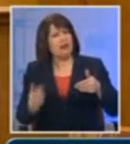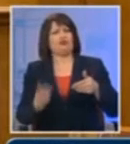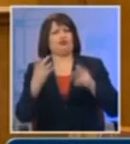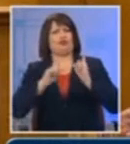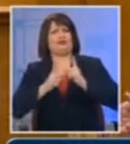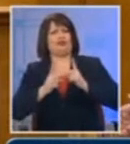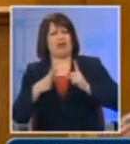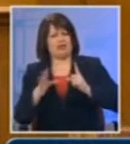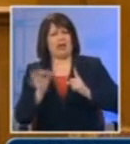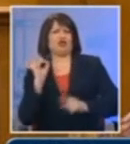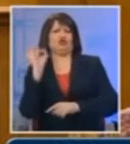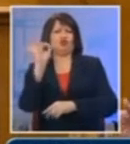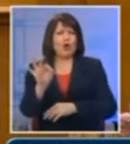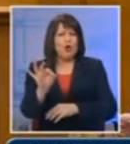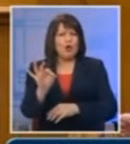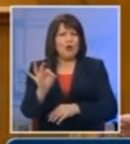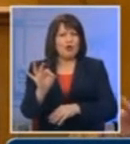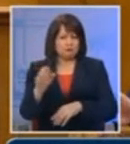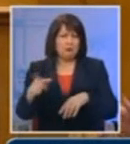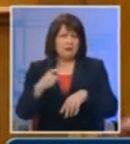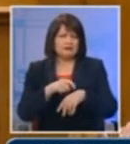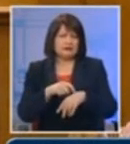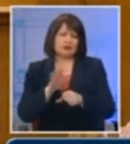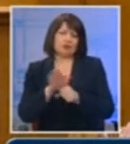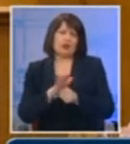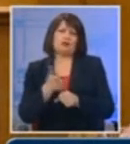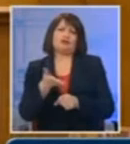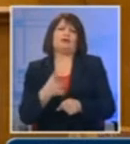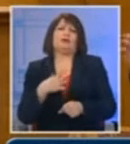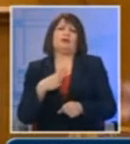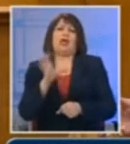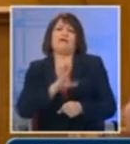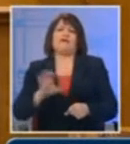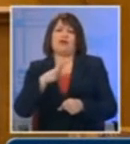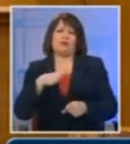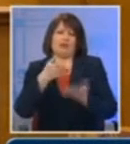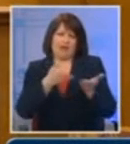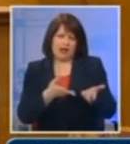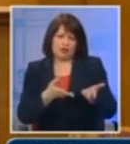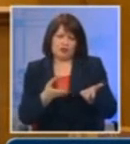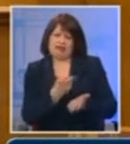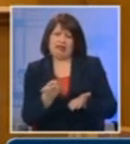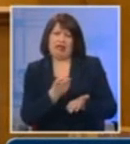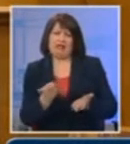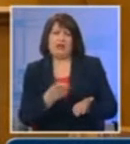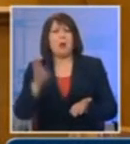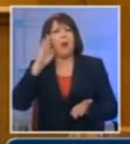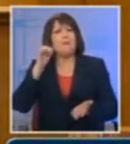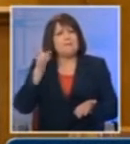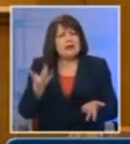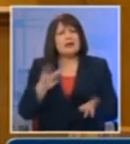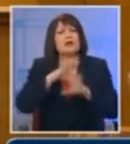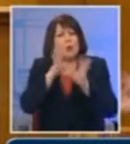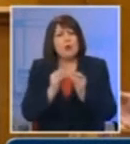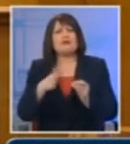επιδιώκεται, αφού άλλωστε αυτό αυτή τη στιγμή τουλάχιστον θέλουν και οι εταίροι στην Ευρωπαϊκή Ένωση και οι Ηνωμένες Πολιτείες